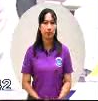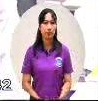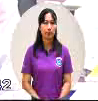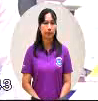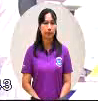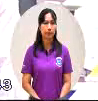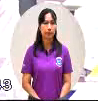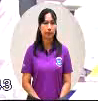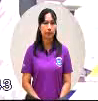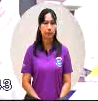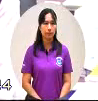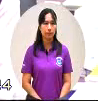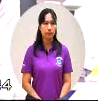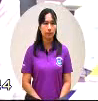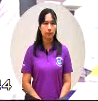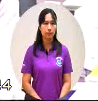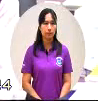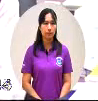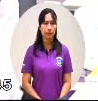好，